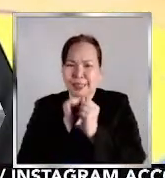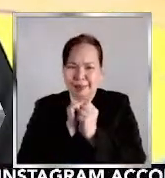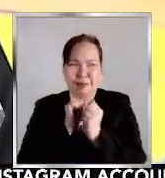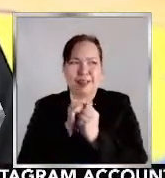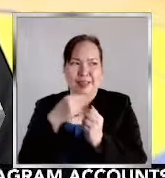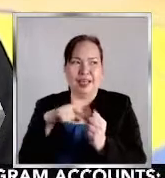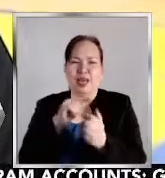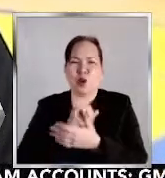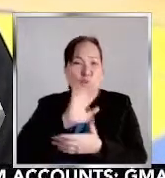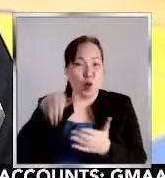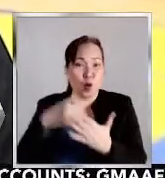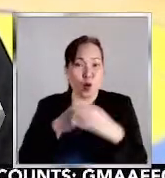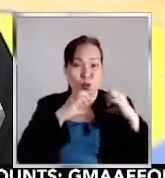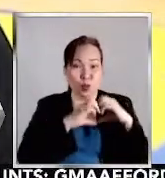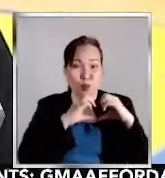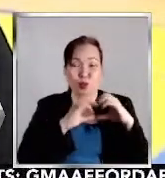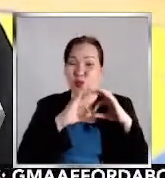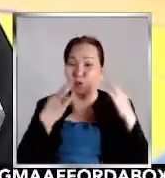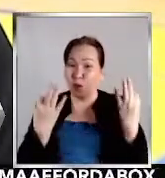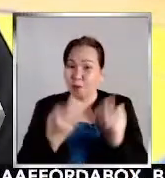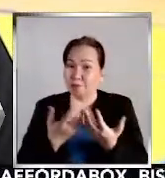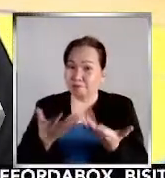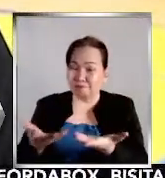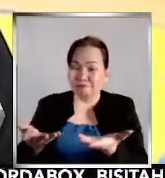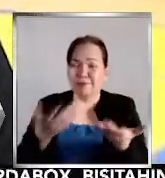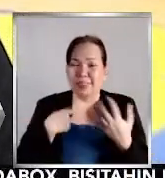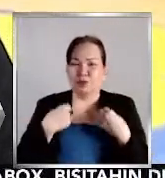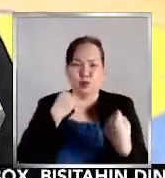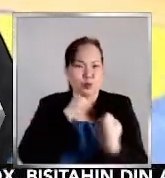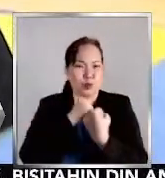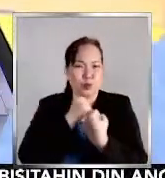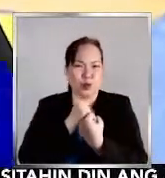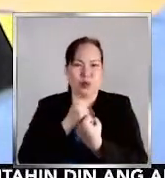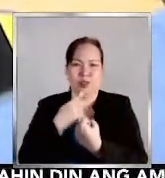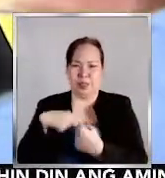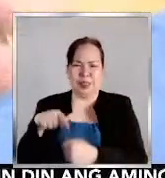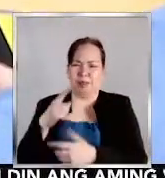talagang nandito para magbigay na suporta para sa Premier League ng Pilipinas.